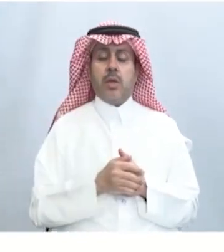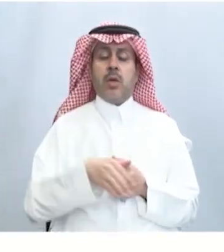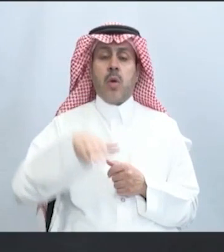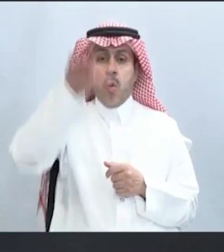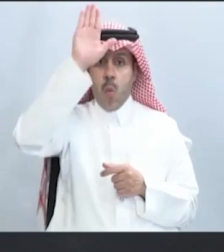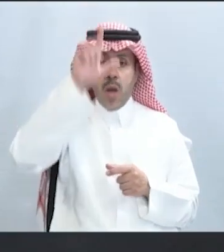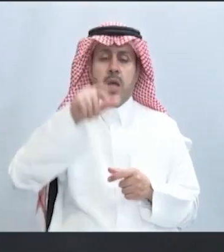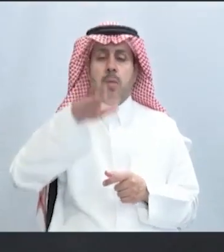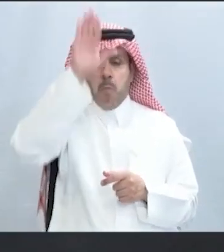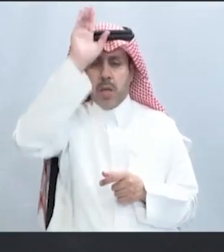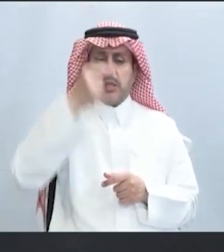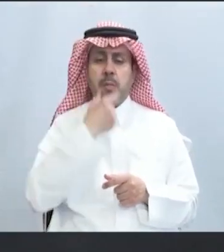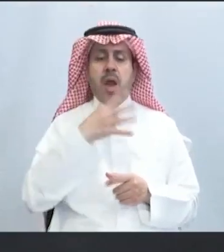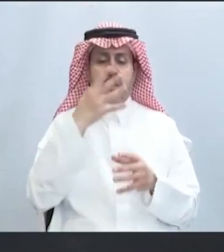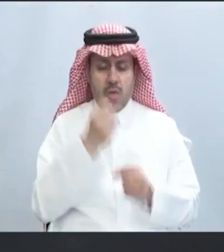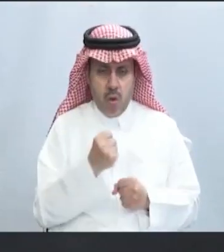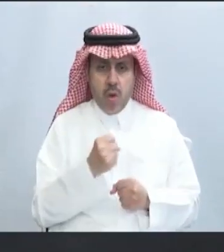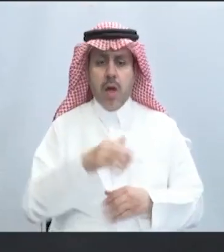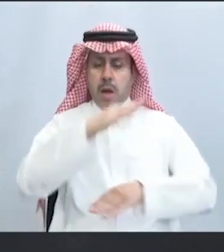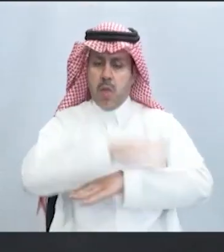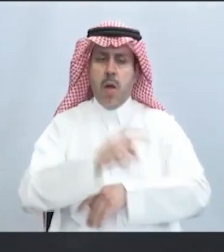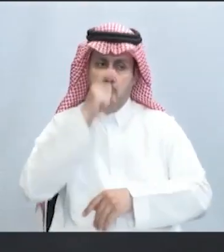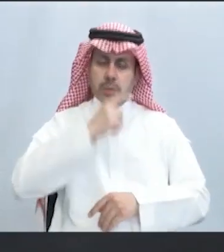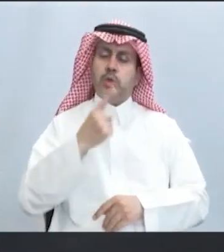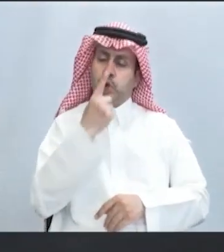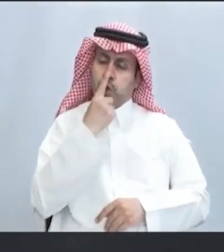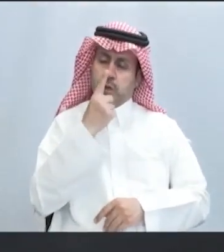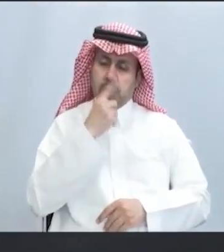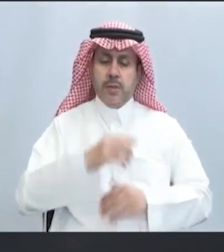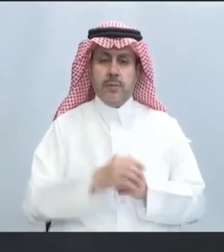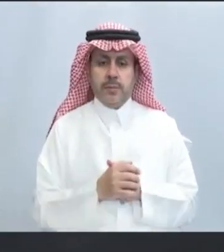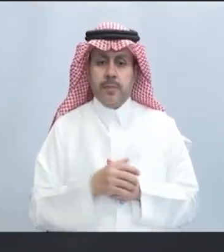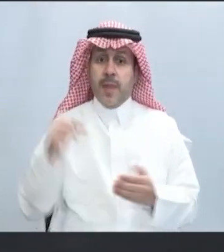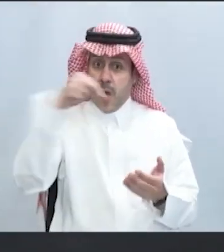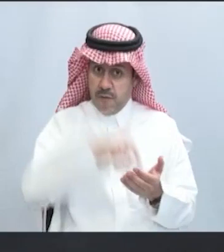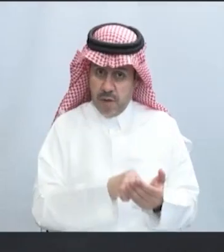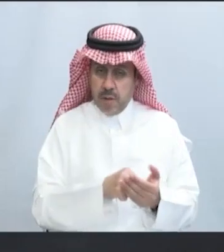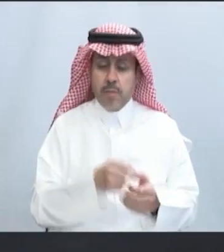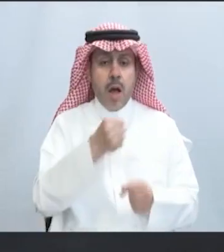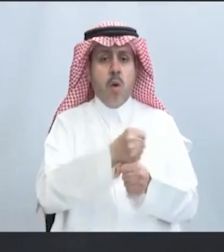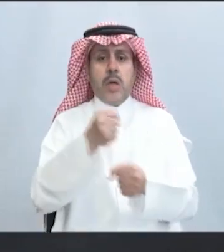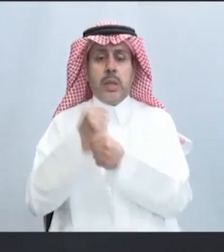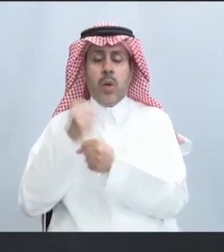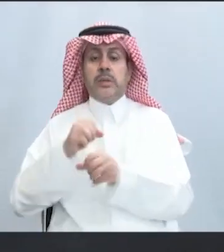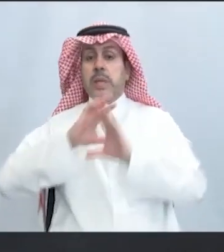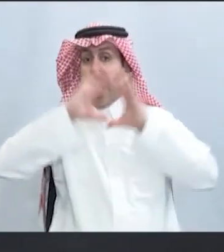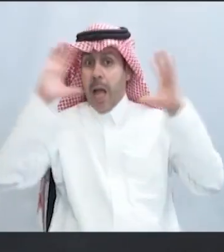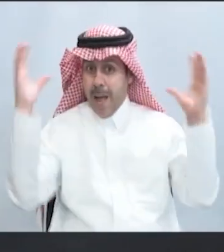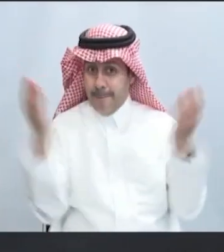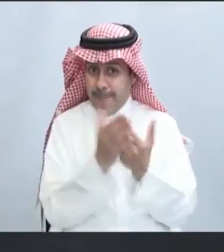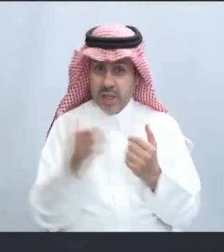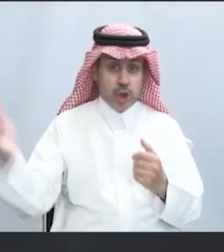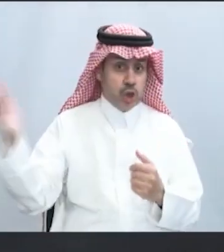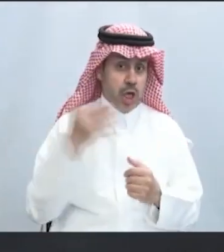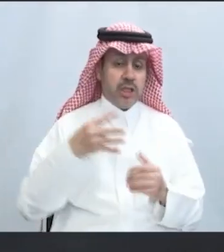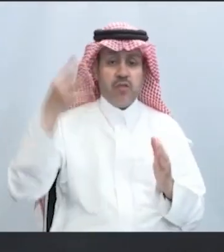ذكرنا لكم ان الامور التفصيليه هي داخله فيما في داخله في القواعد العامه التي جاءت في شرعنا القواعد